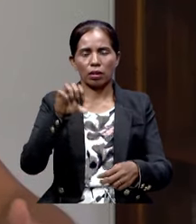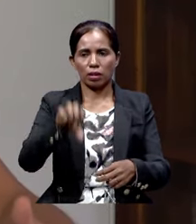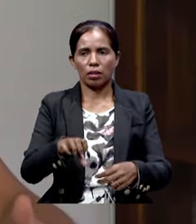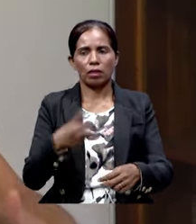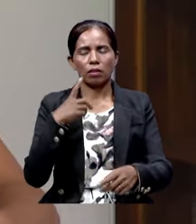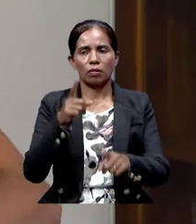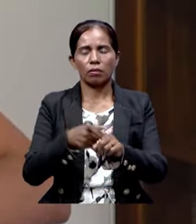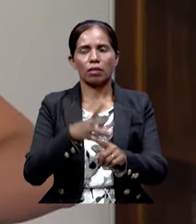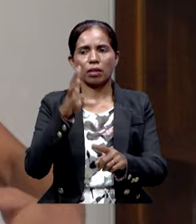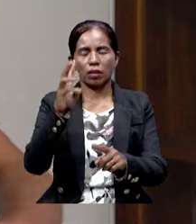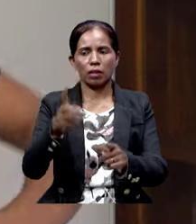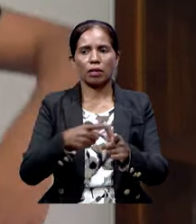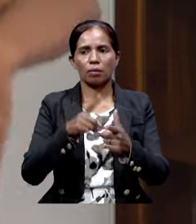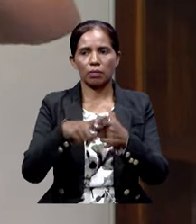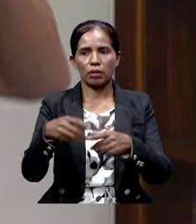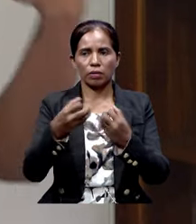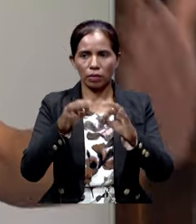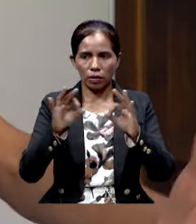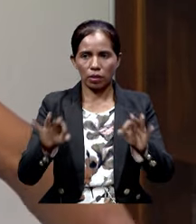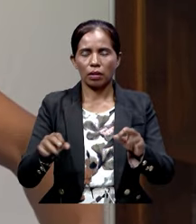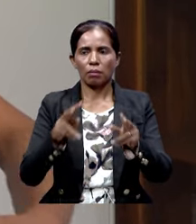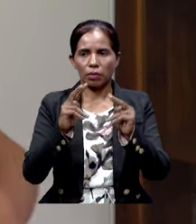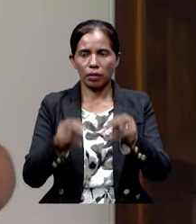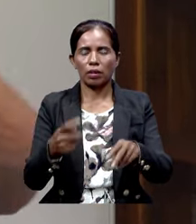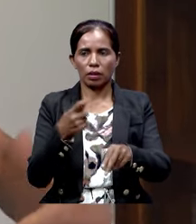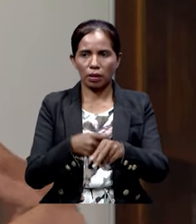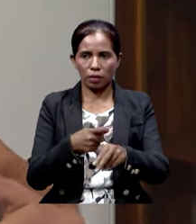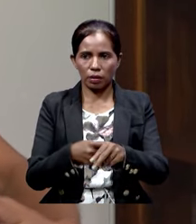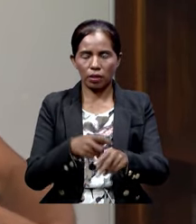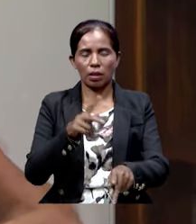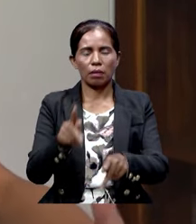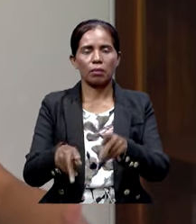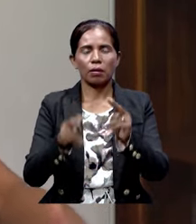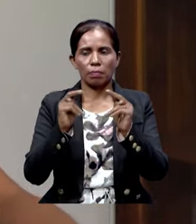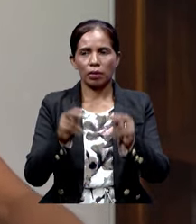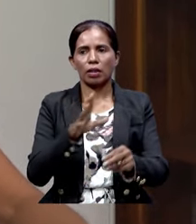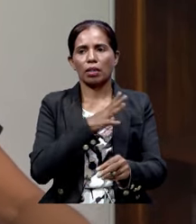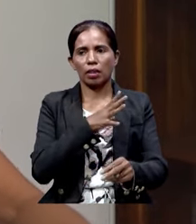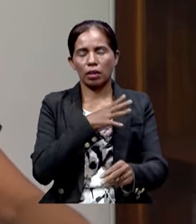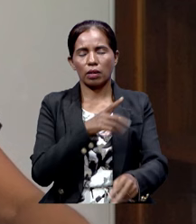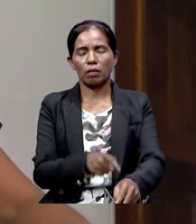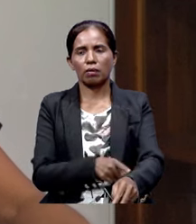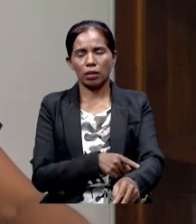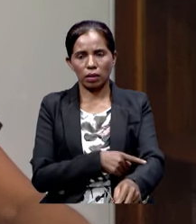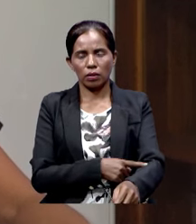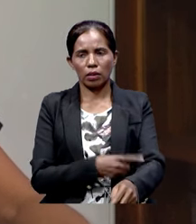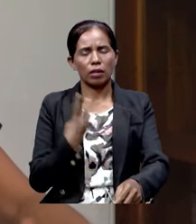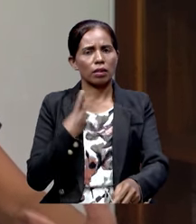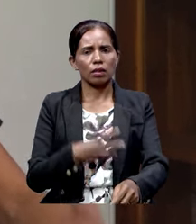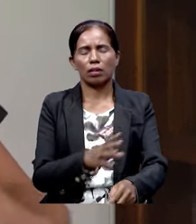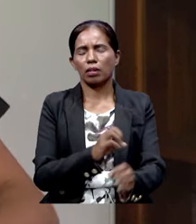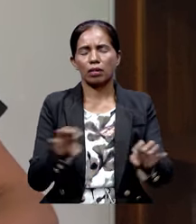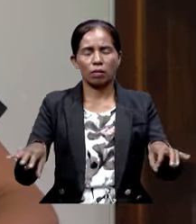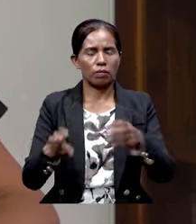né, depois de mai, hotu, persija tan tempo, ema persija tan hentang, ita falha. Né,